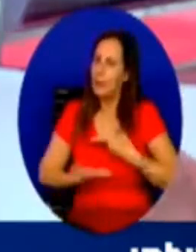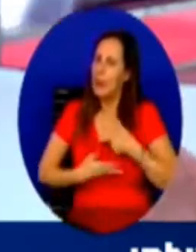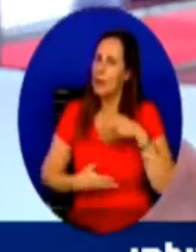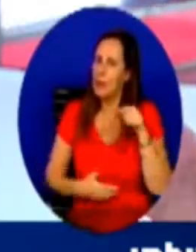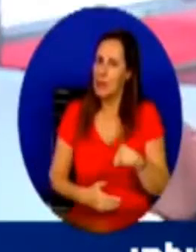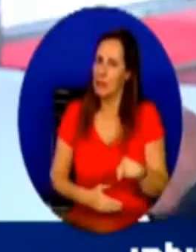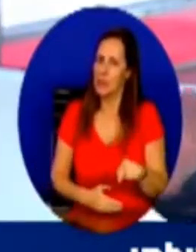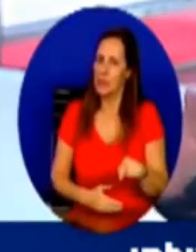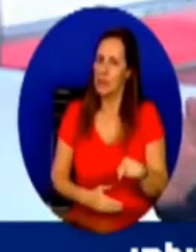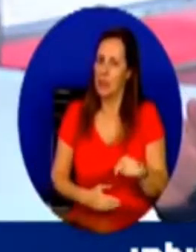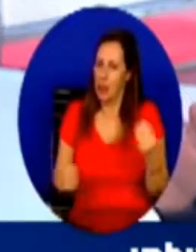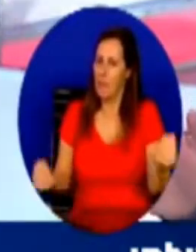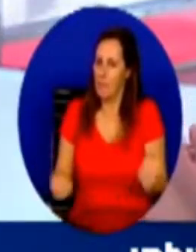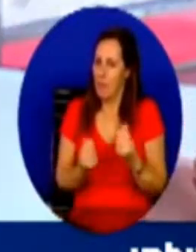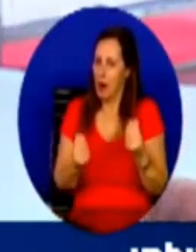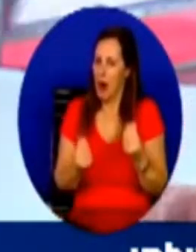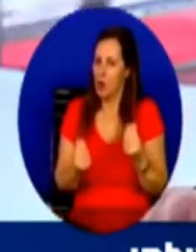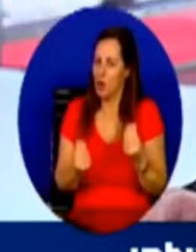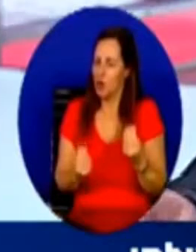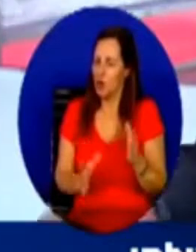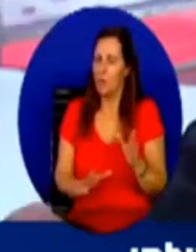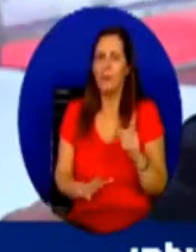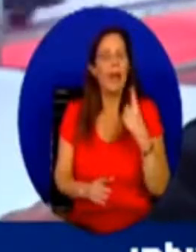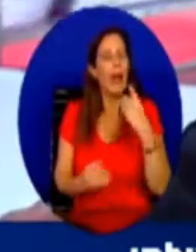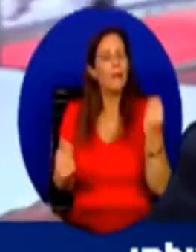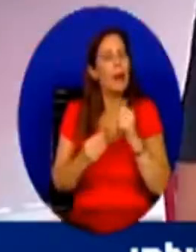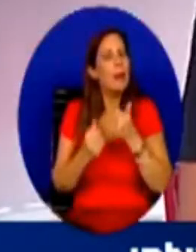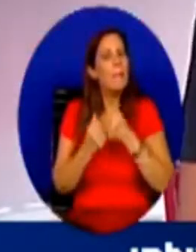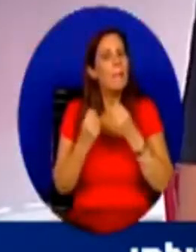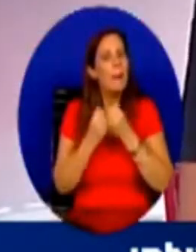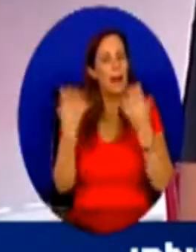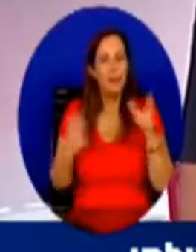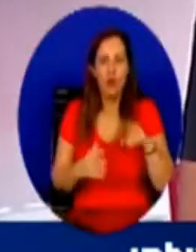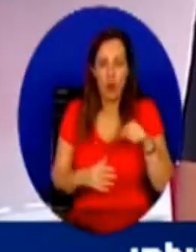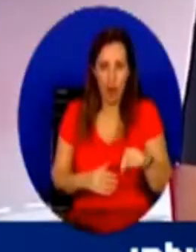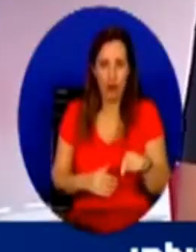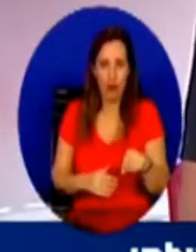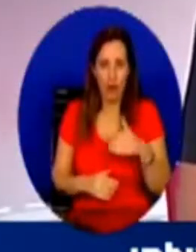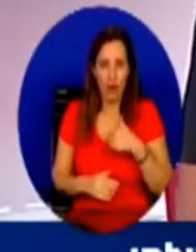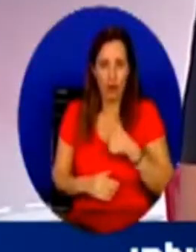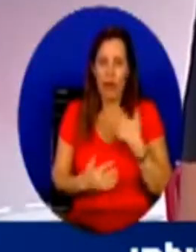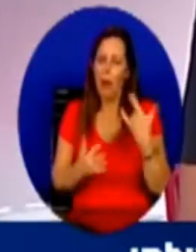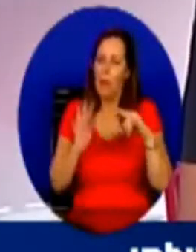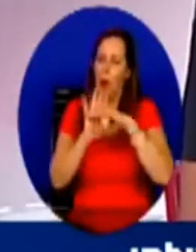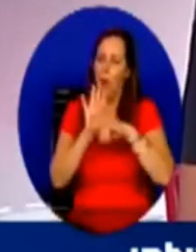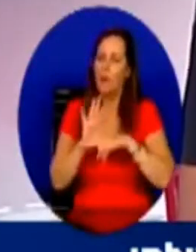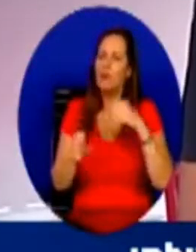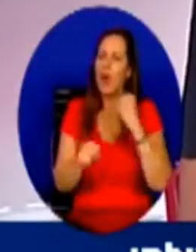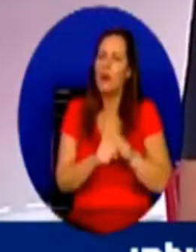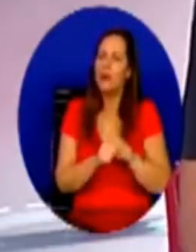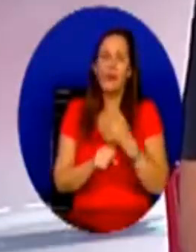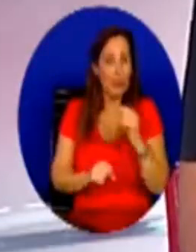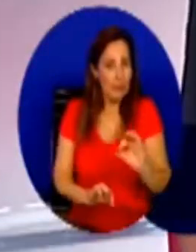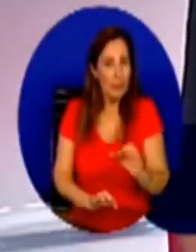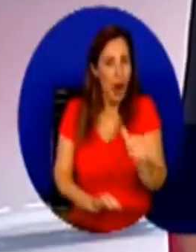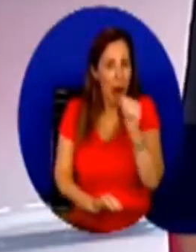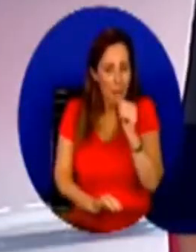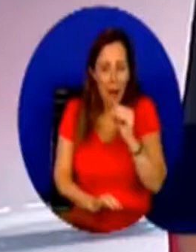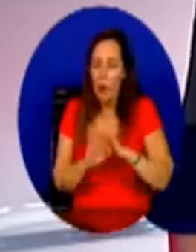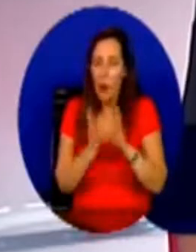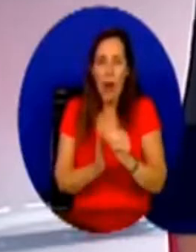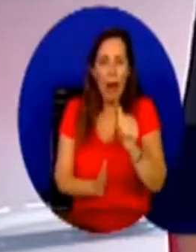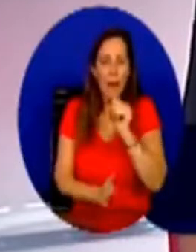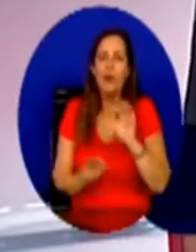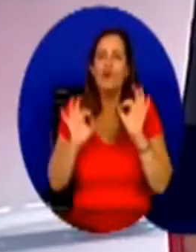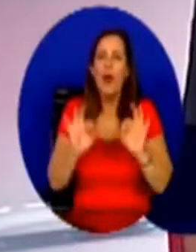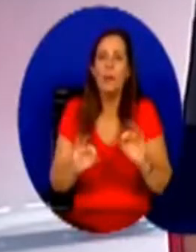זה כמשאב בסיכון. כן, אחד הדברים הכי מדהימים שיש לנו כאן את כמה חוקים שחוקקו שלמעשה המים, כל המים